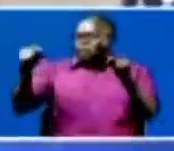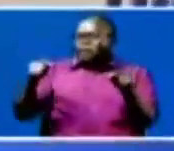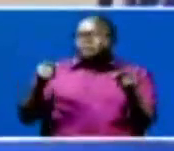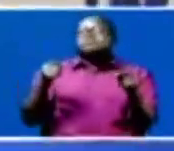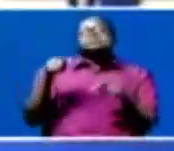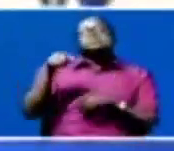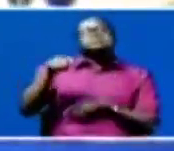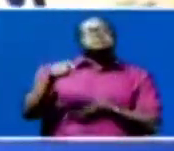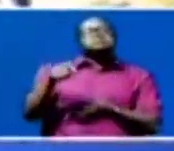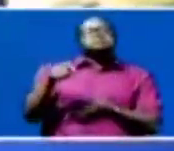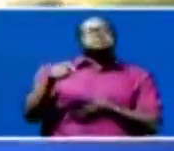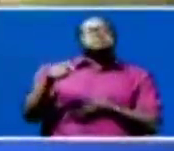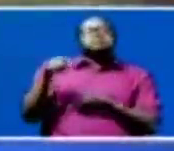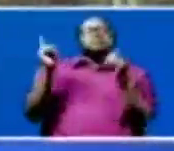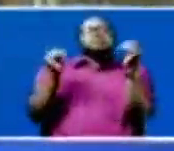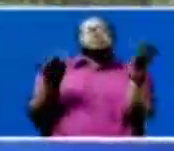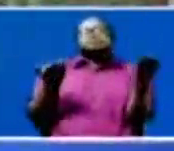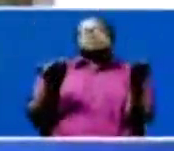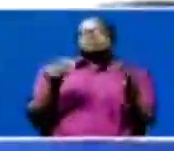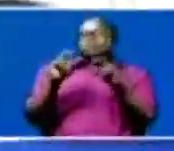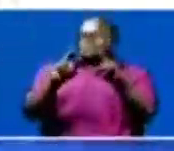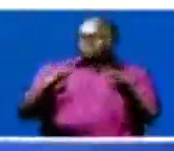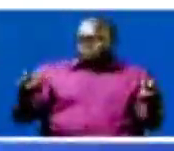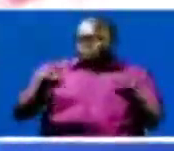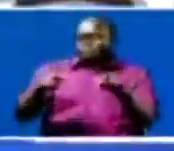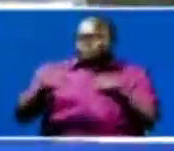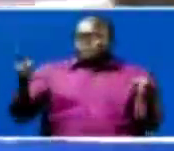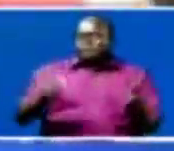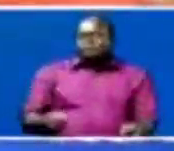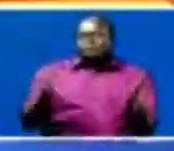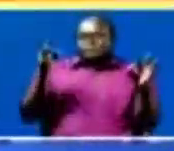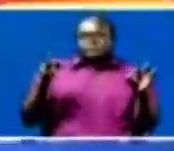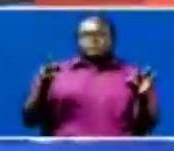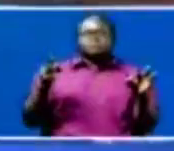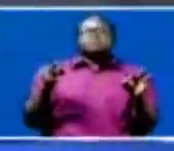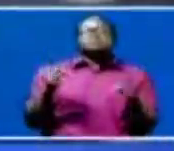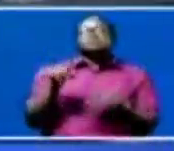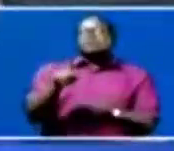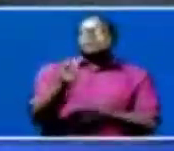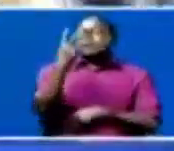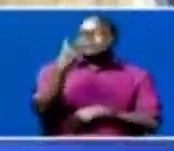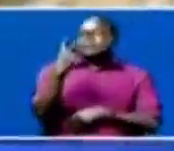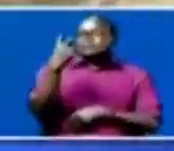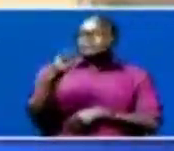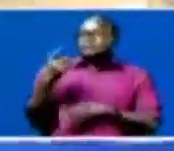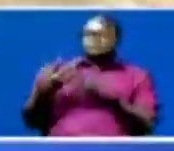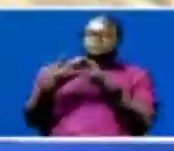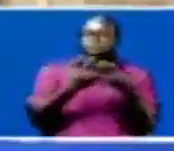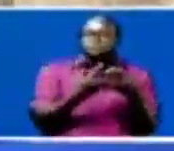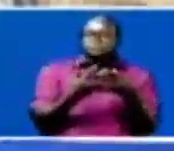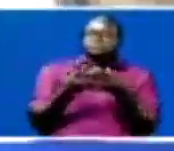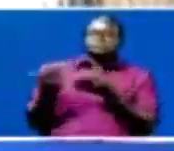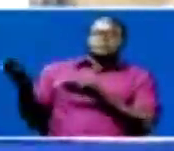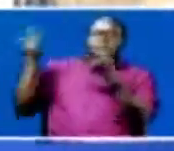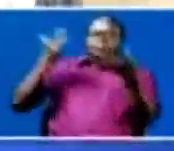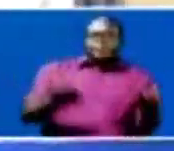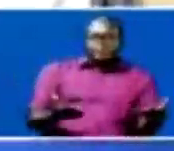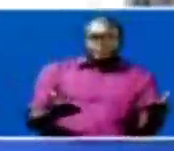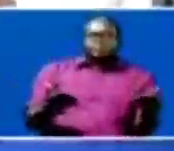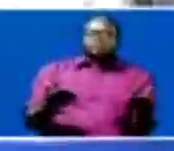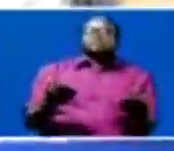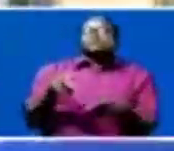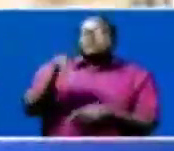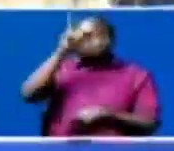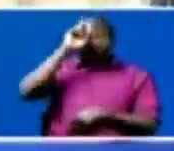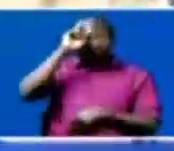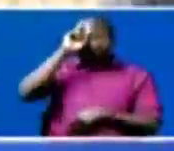amedhibitisha tukio hilo la kidhulma na uchunguzi umeanza rasmi, huku mshukiwa huyo aliyetua mbaroni na kuzuiwa katika kituo cha